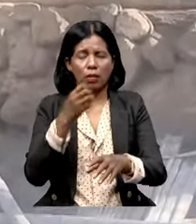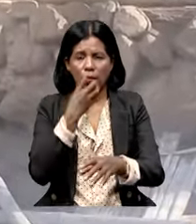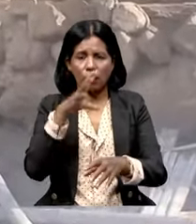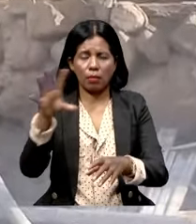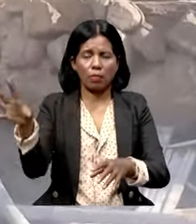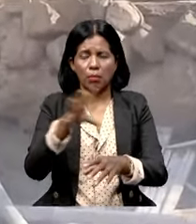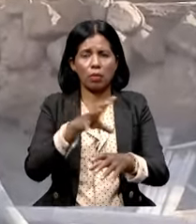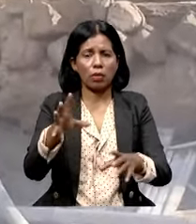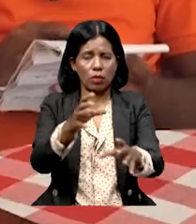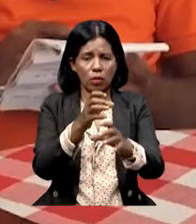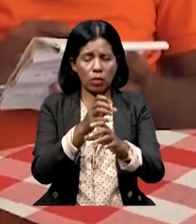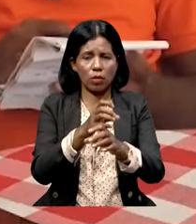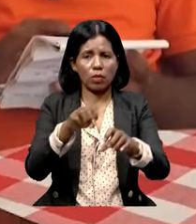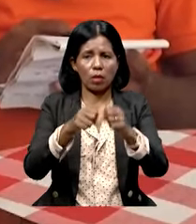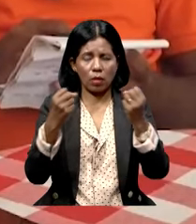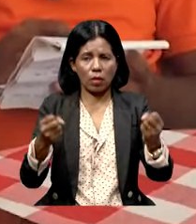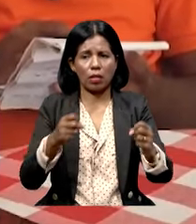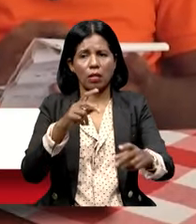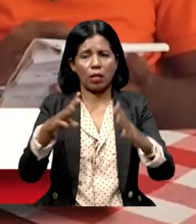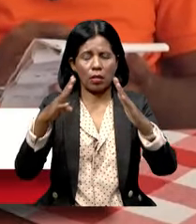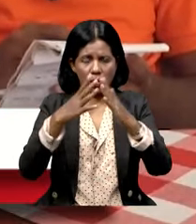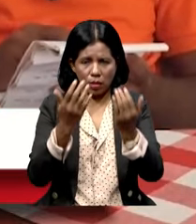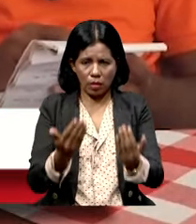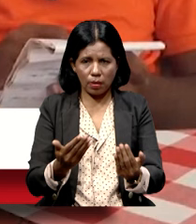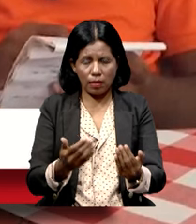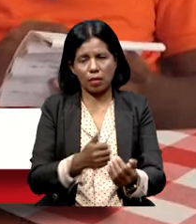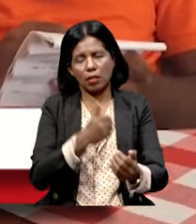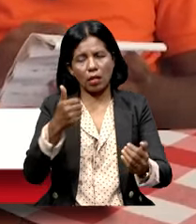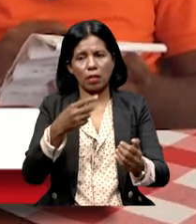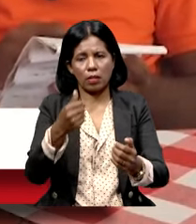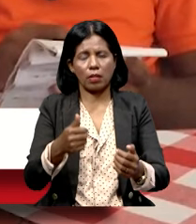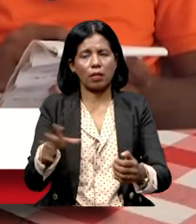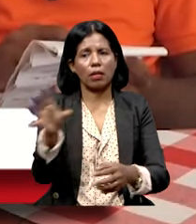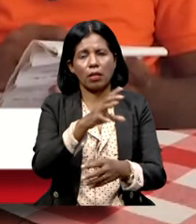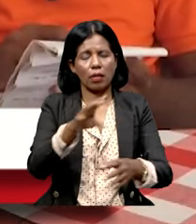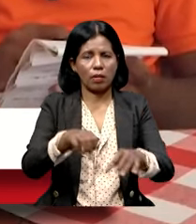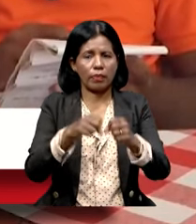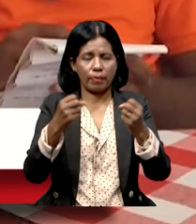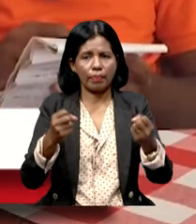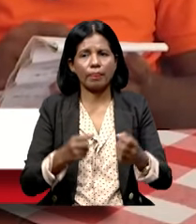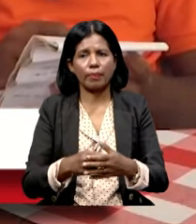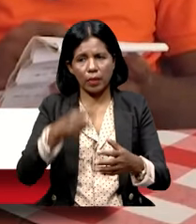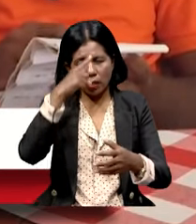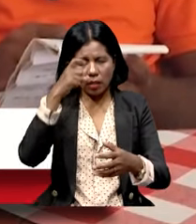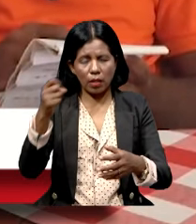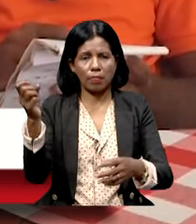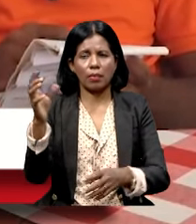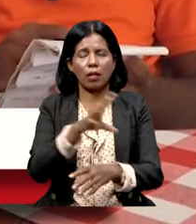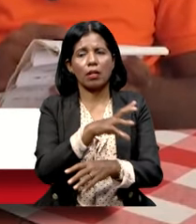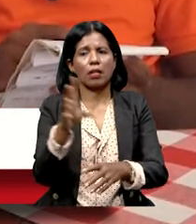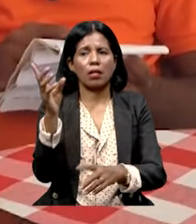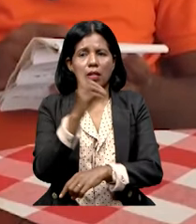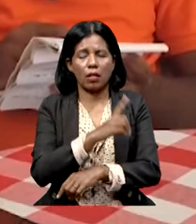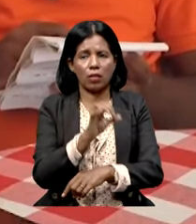total, balão natão, balão camar. Anima ka so tama ani ya lor